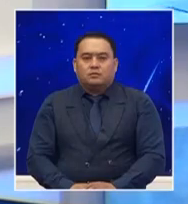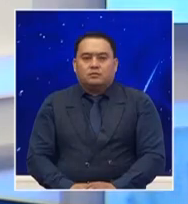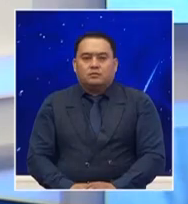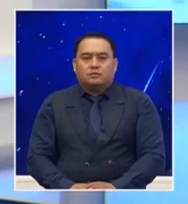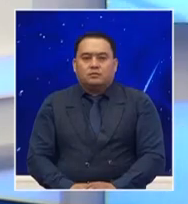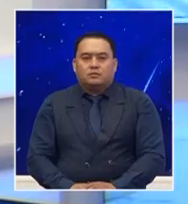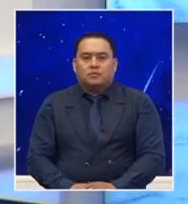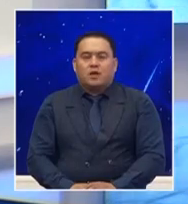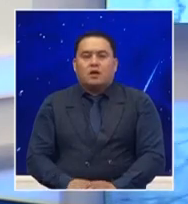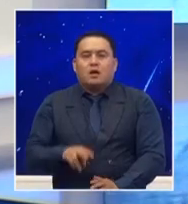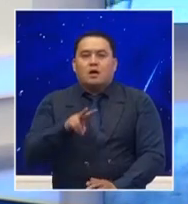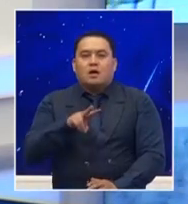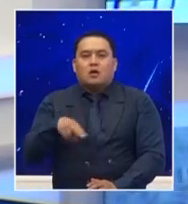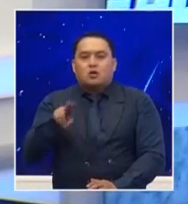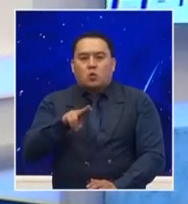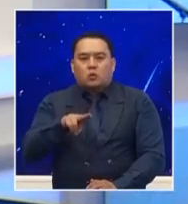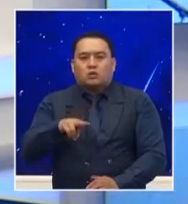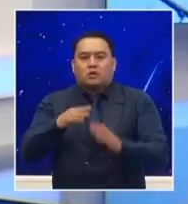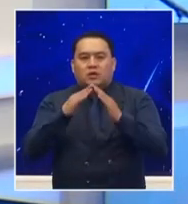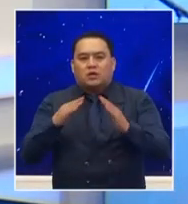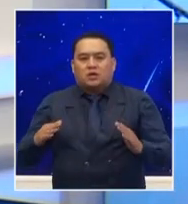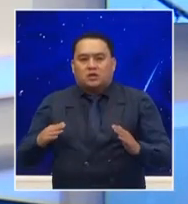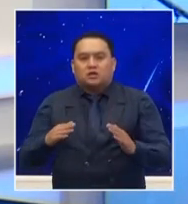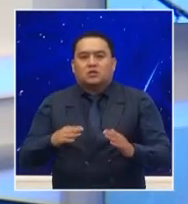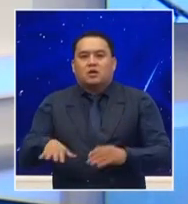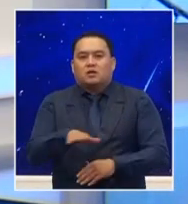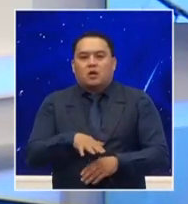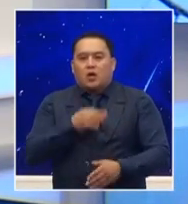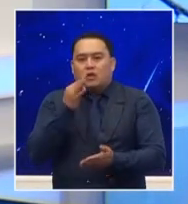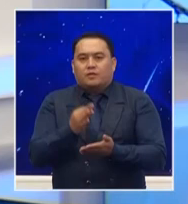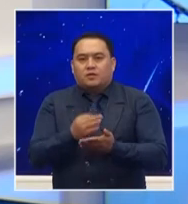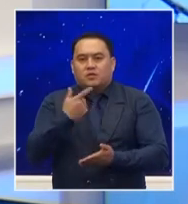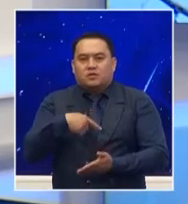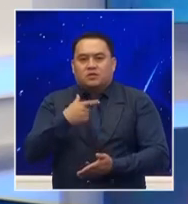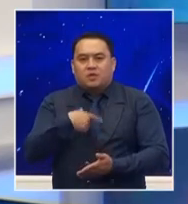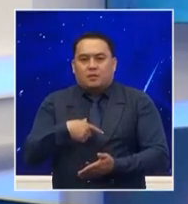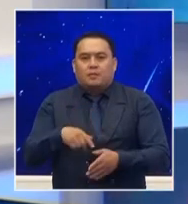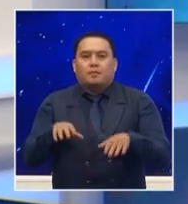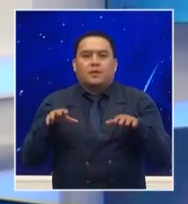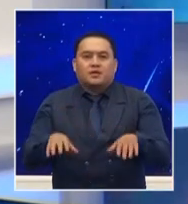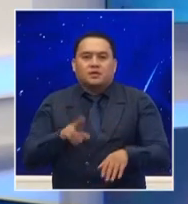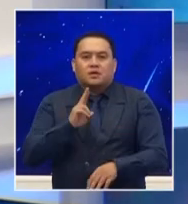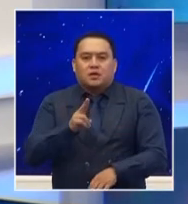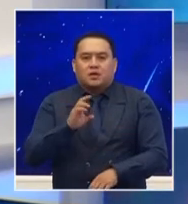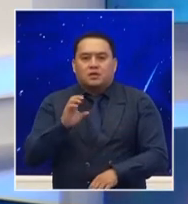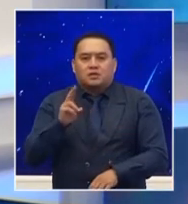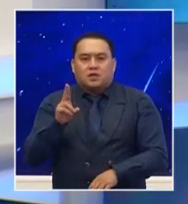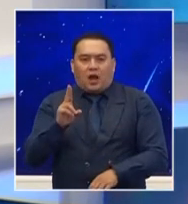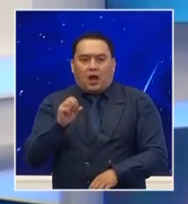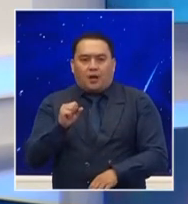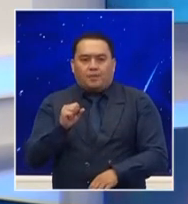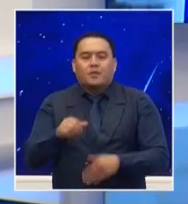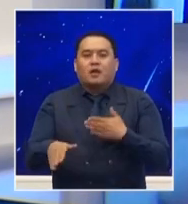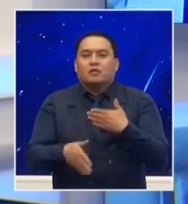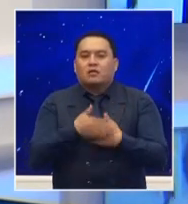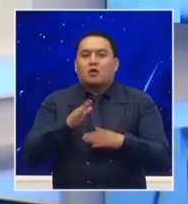Смертельный исход от падения ледяной глыбы с крыши жилого дома – зона ответственности самих жильцов и председателей КСК. Какое наказание понесут